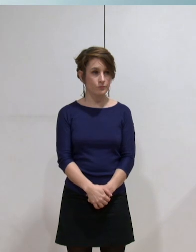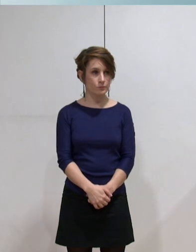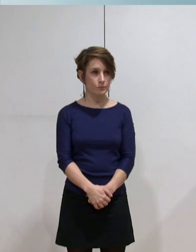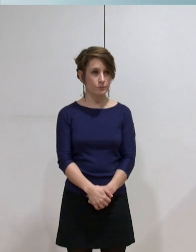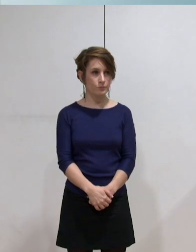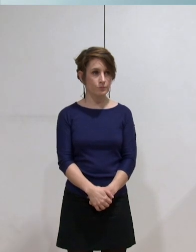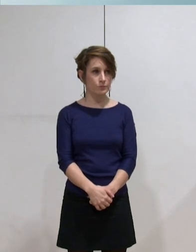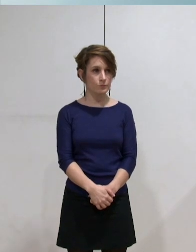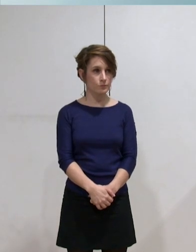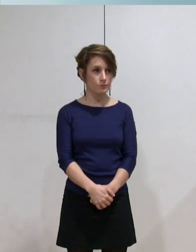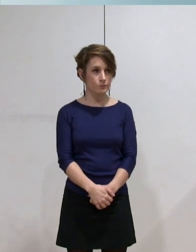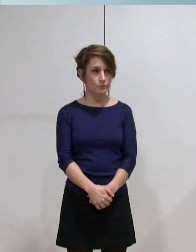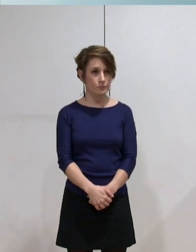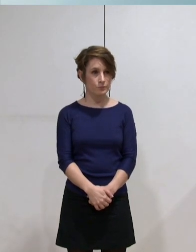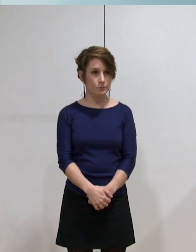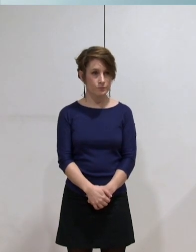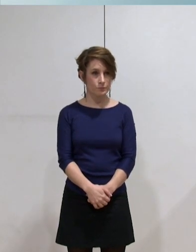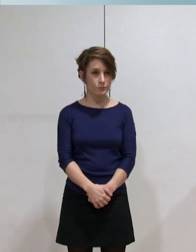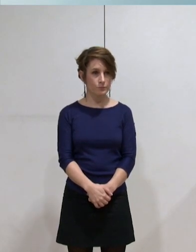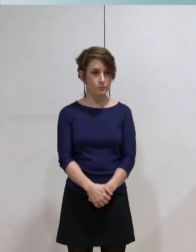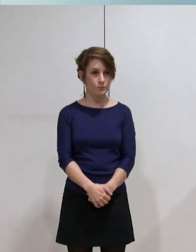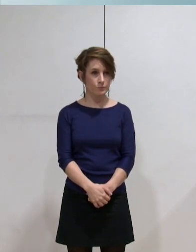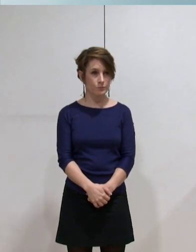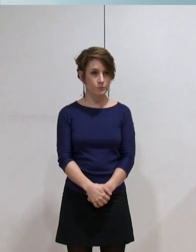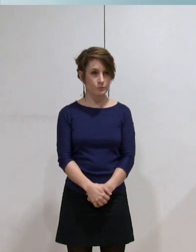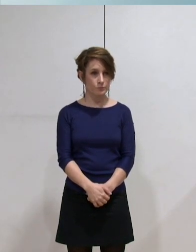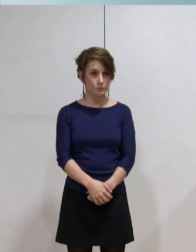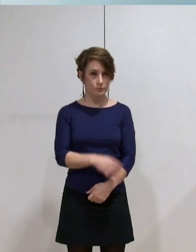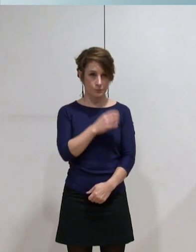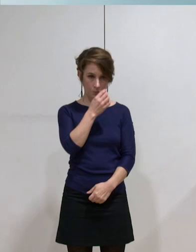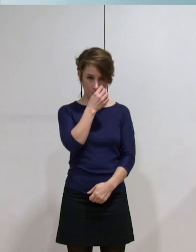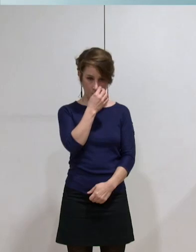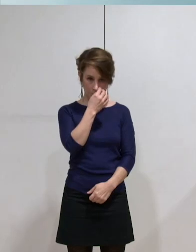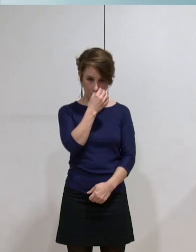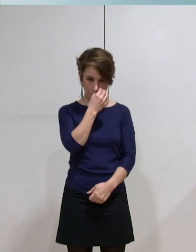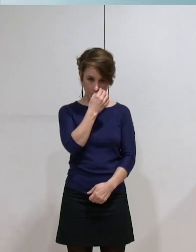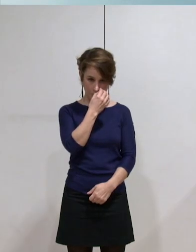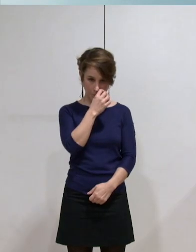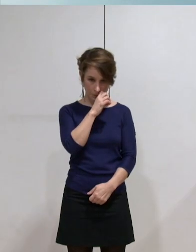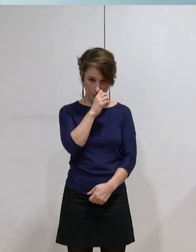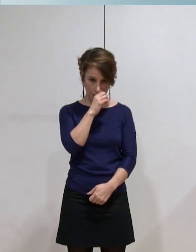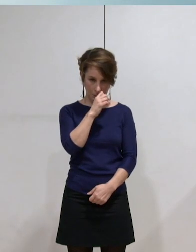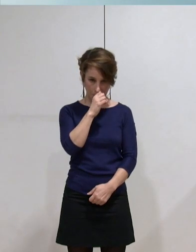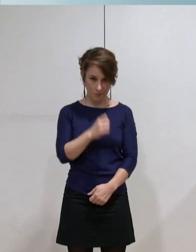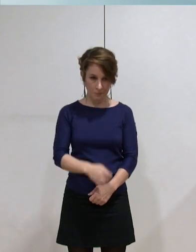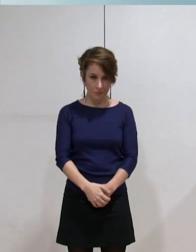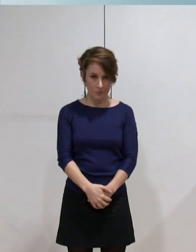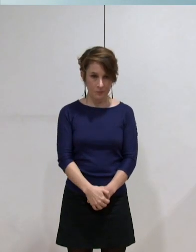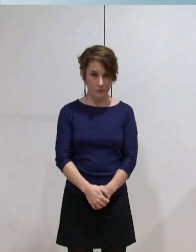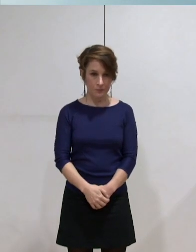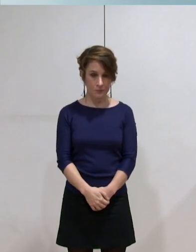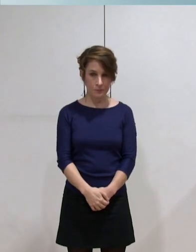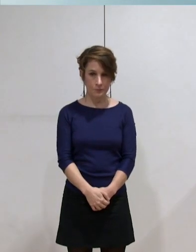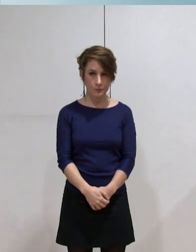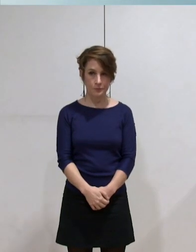Finot Monsieur Jérôme soldeville monsieur gu tcher donne pouvoir à madame Richard fin pour la soirée